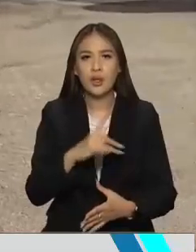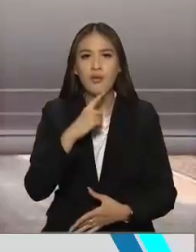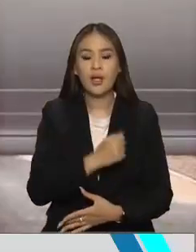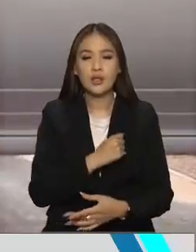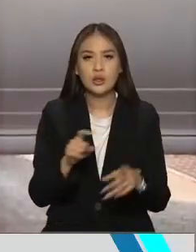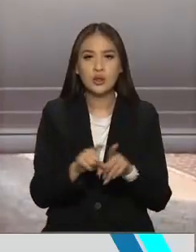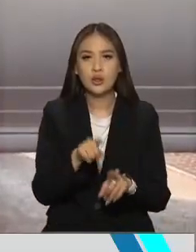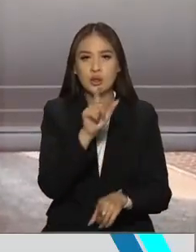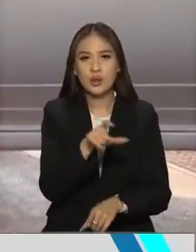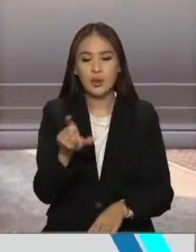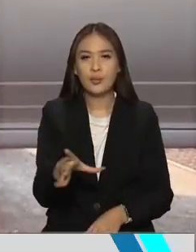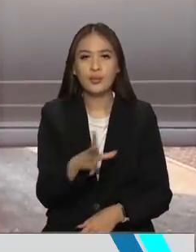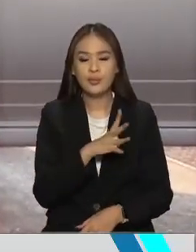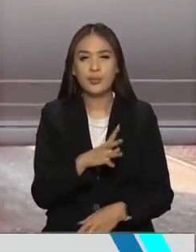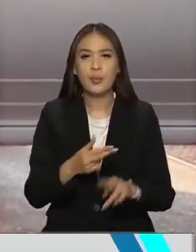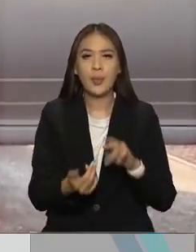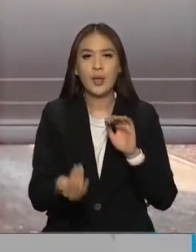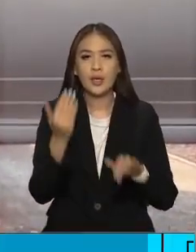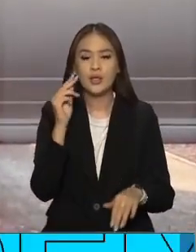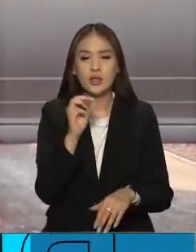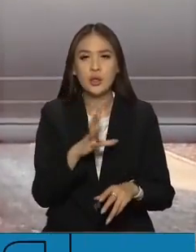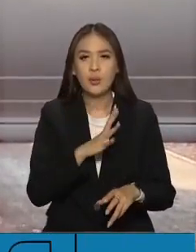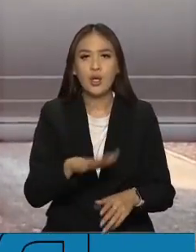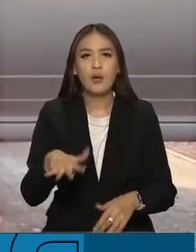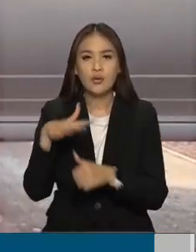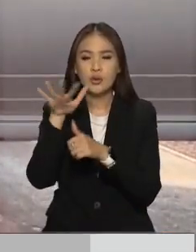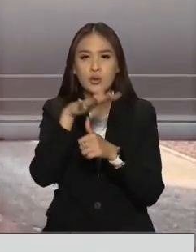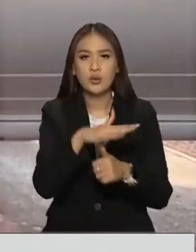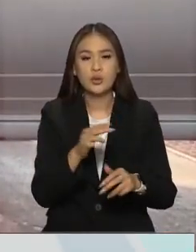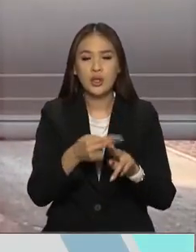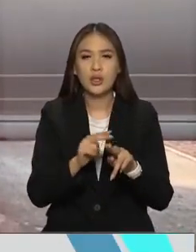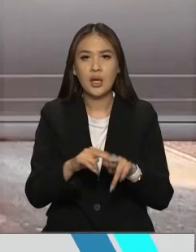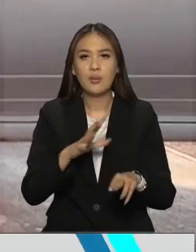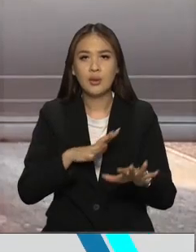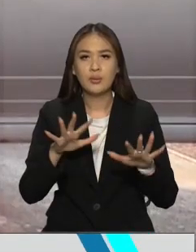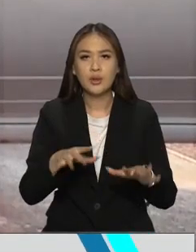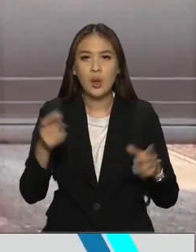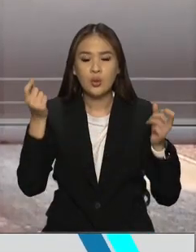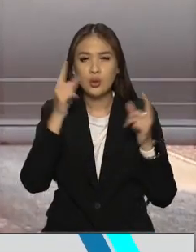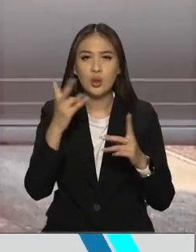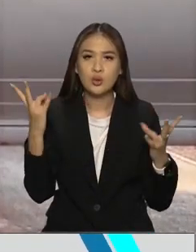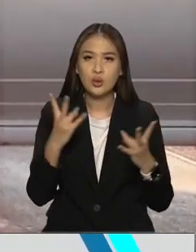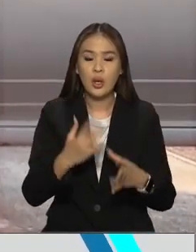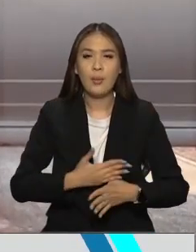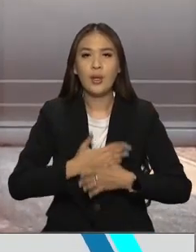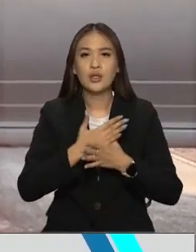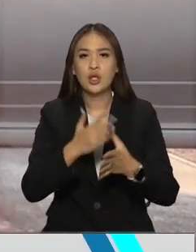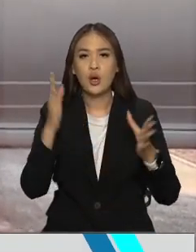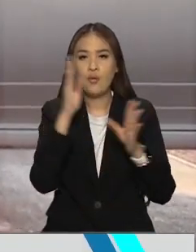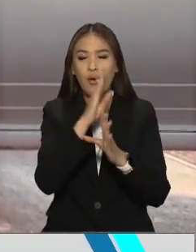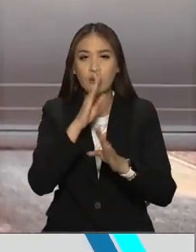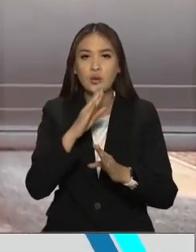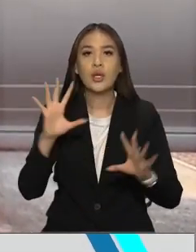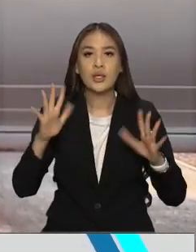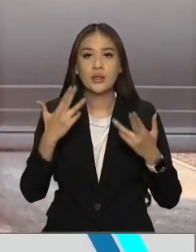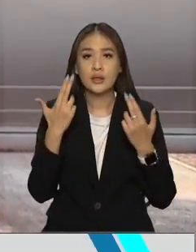военнослужащих прежде всего мы входим в воздушное пространство над местом происшествия определяем Нужна ли нам поддержка с воздуха Если